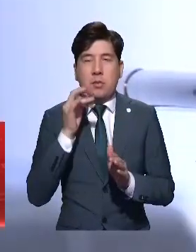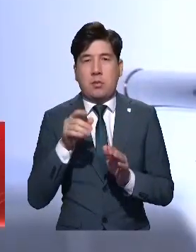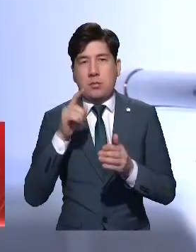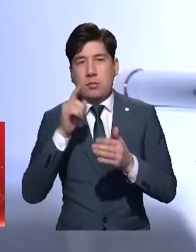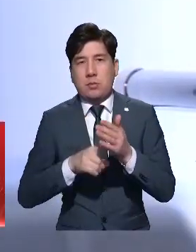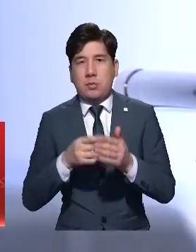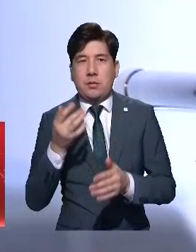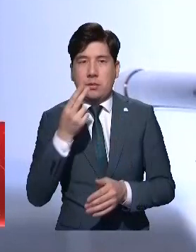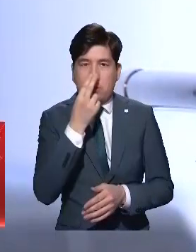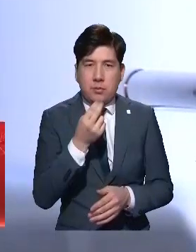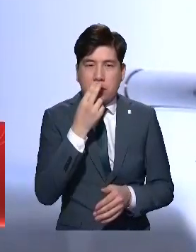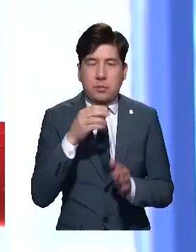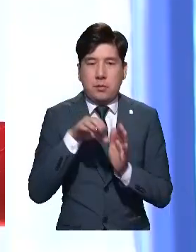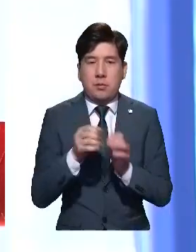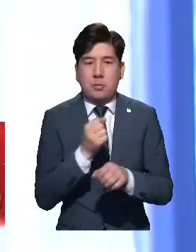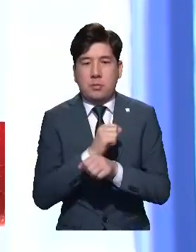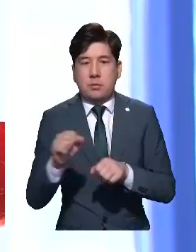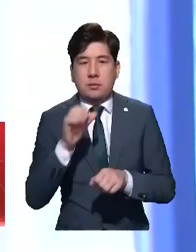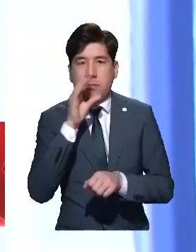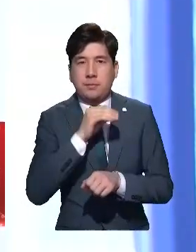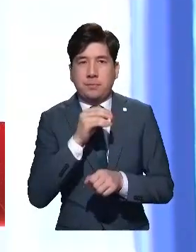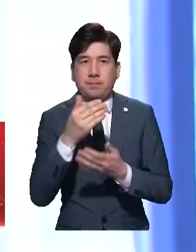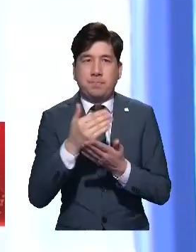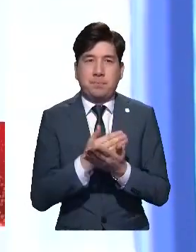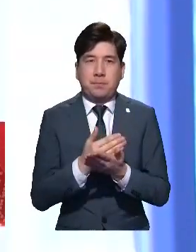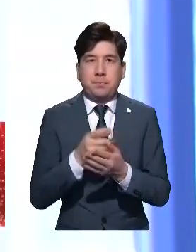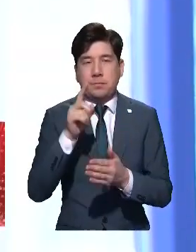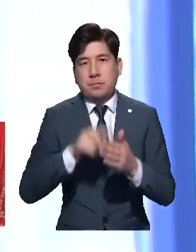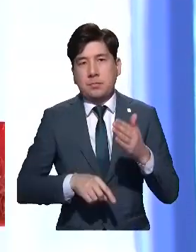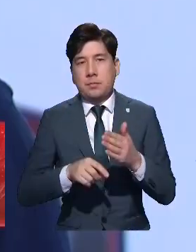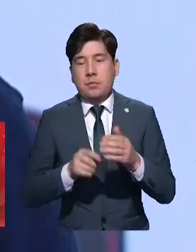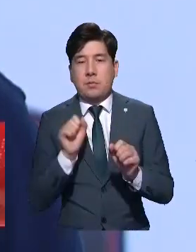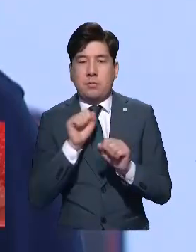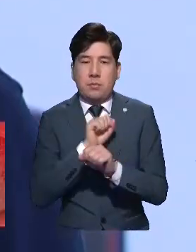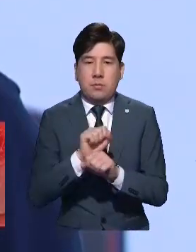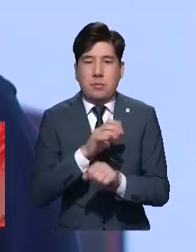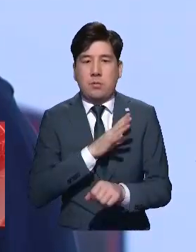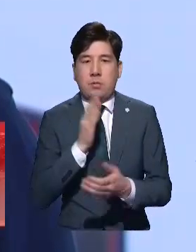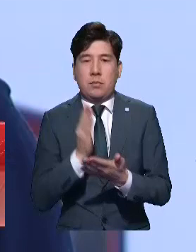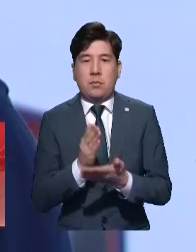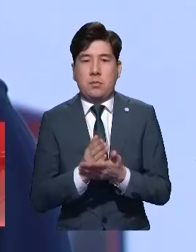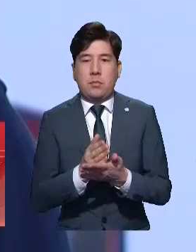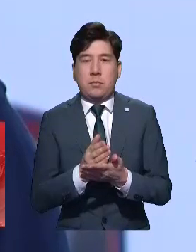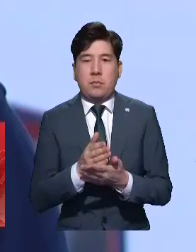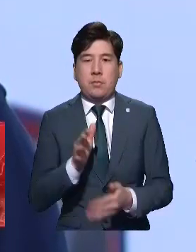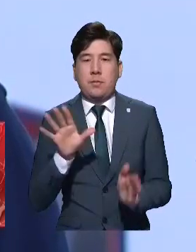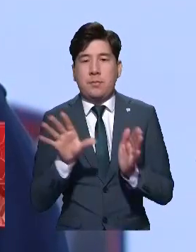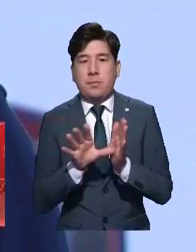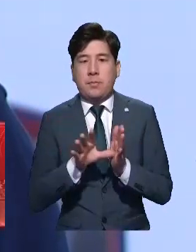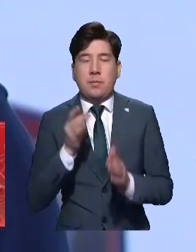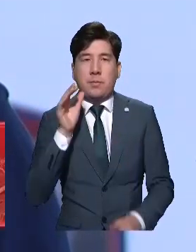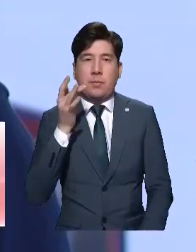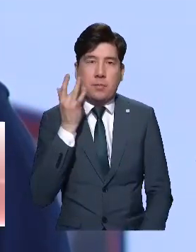тәуелділігін әрең жеңгендердің бірі. Оның өзінде бойыма дерт жабысқан соң ғана өзімді тоқтаттым дейді. Энергетикалық сусындарды күнделікті пайдаланғаннан кейін